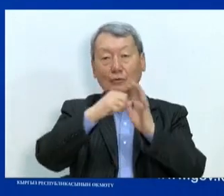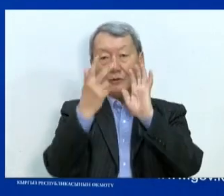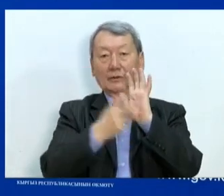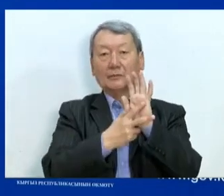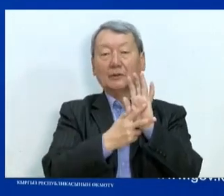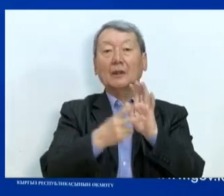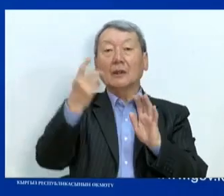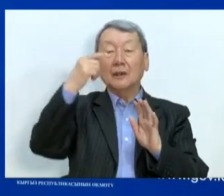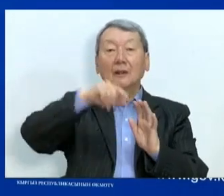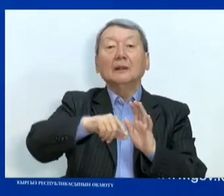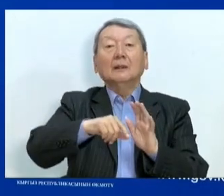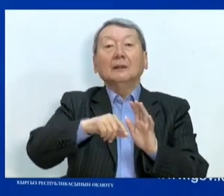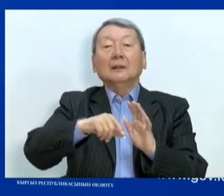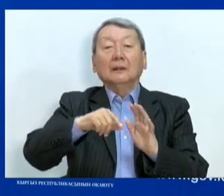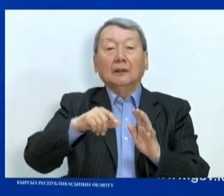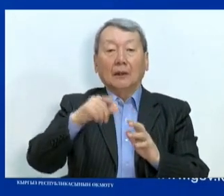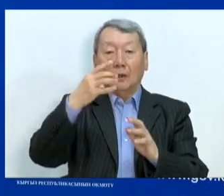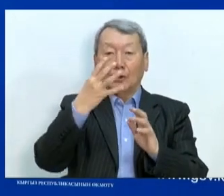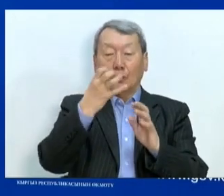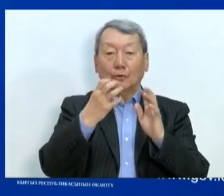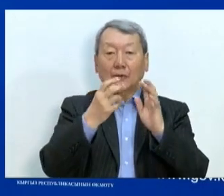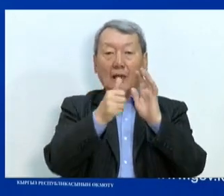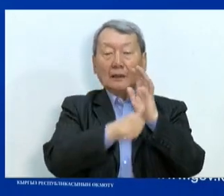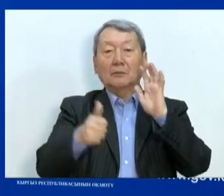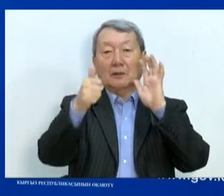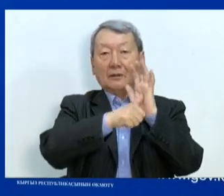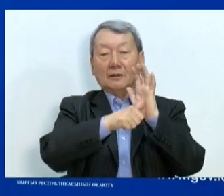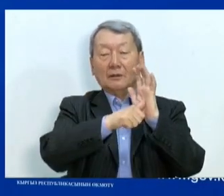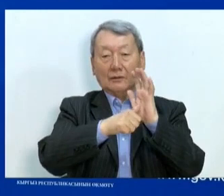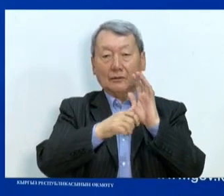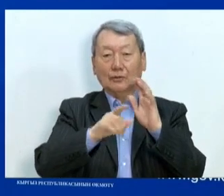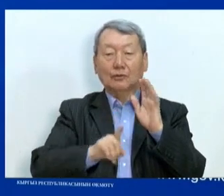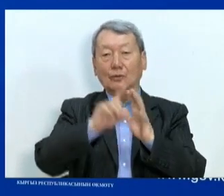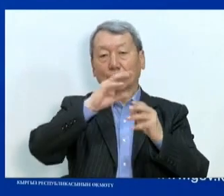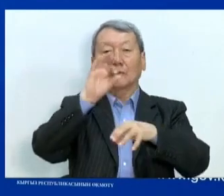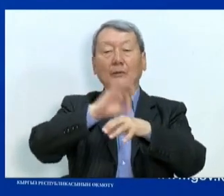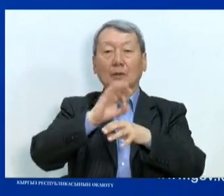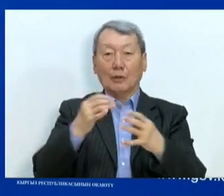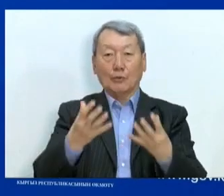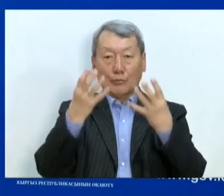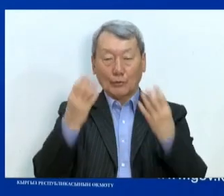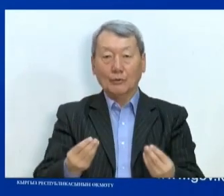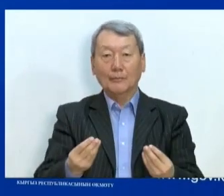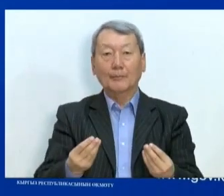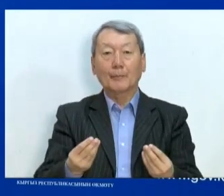118. Ошентип 466 учуру катталды. Бүгүнкү күндө